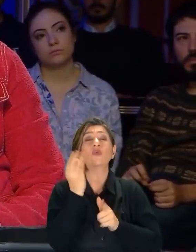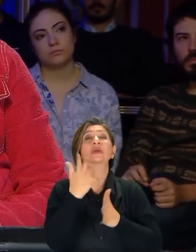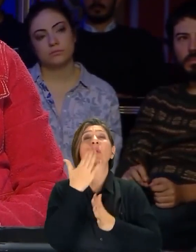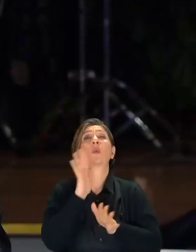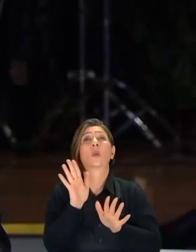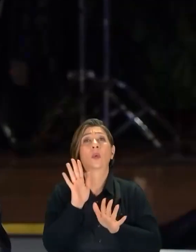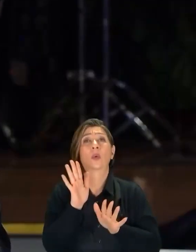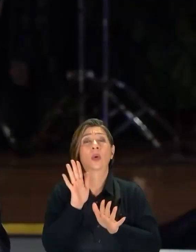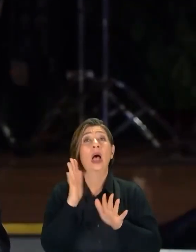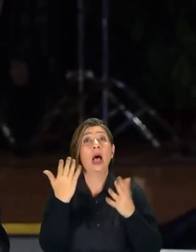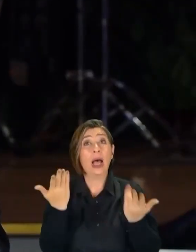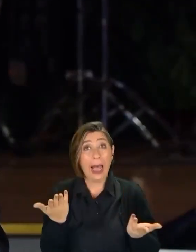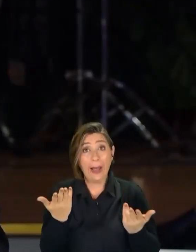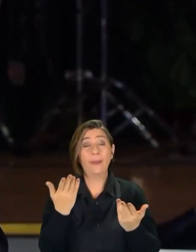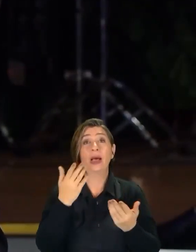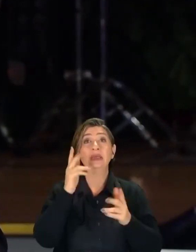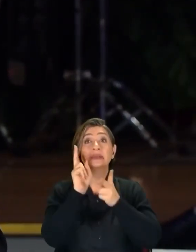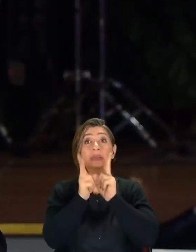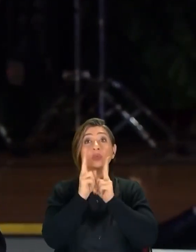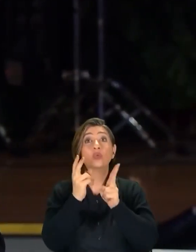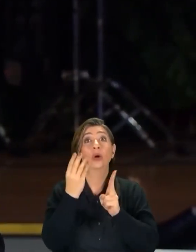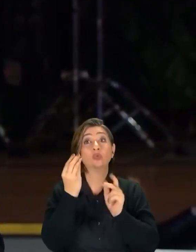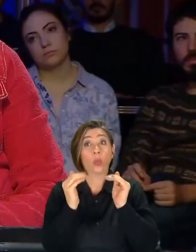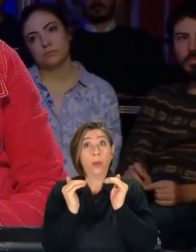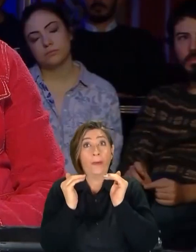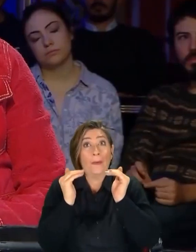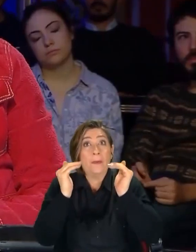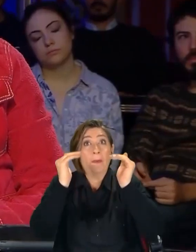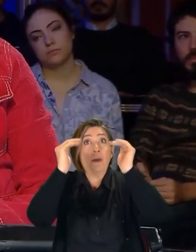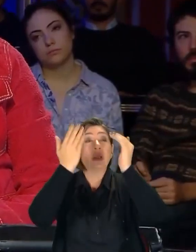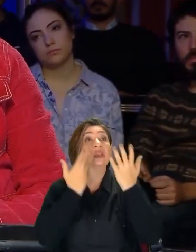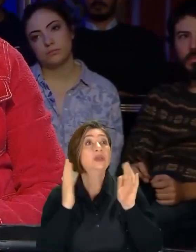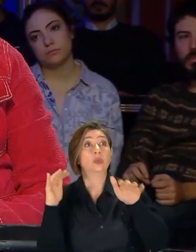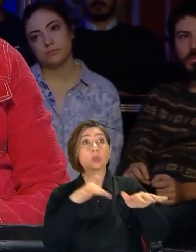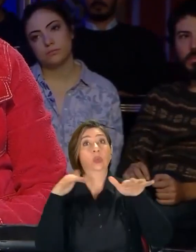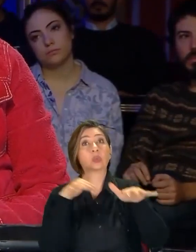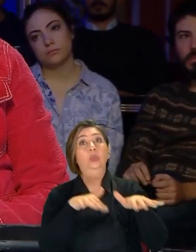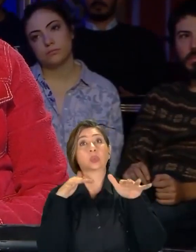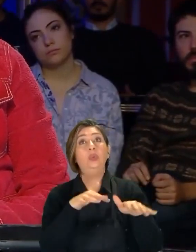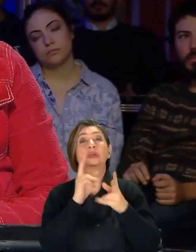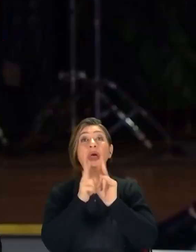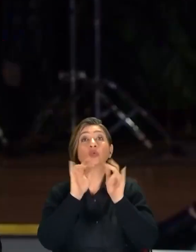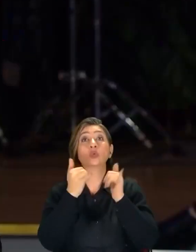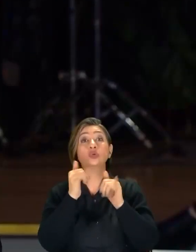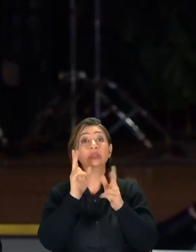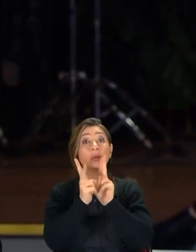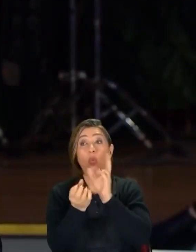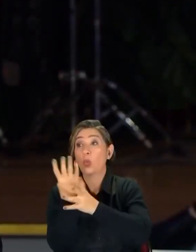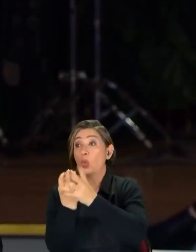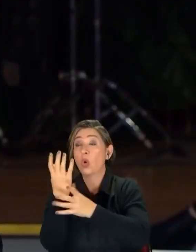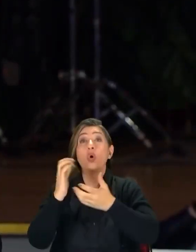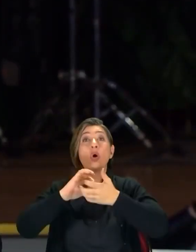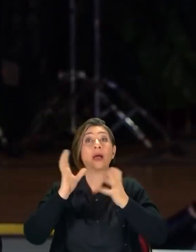kadarıyla Eee ama tiyatroda inanılmaz bir Yükseliş var var Eee eee çok tiyatrocu arkadaşımız tiyatrolar kuruyor